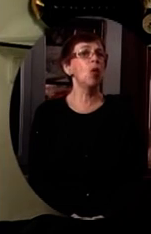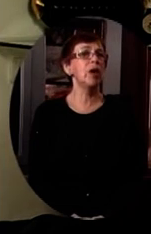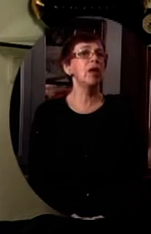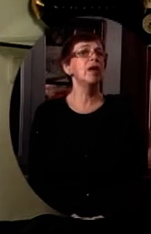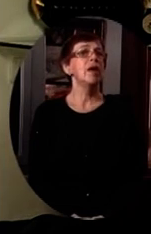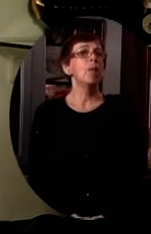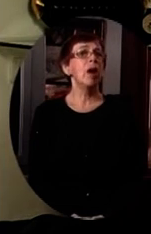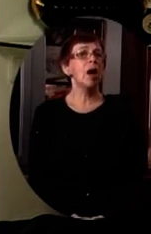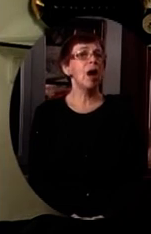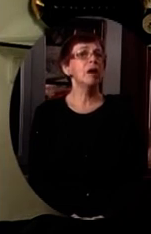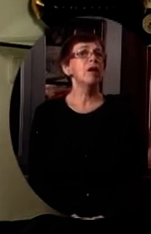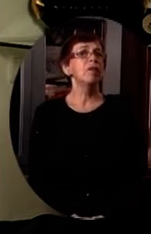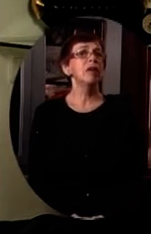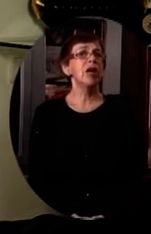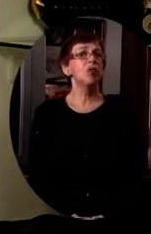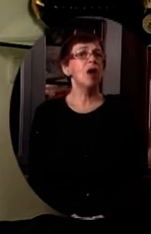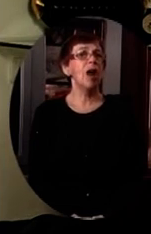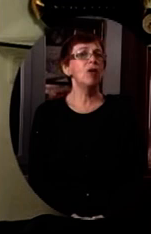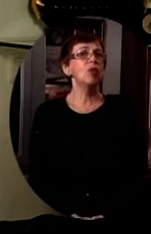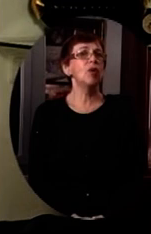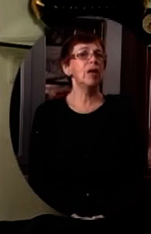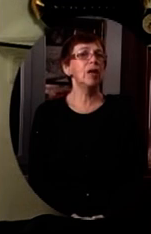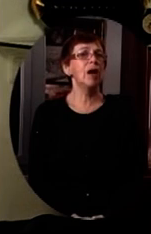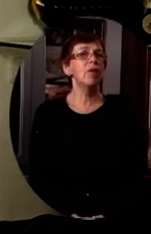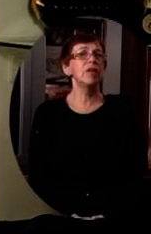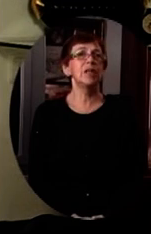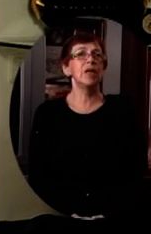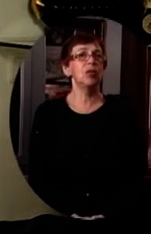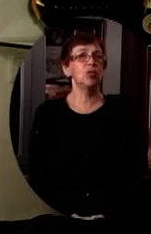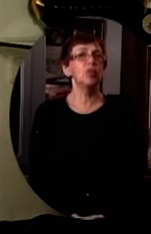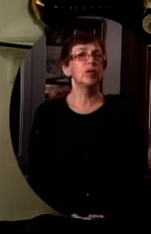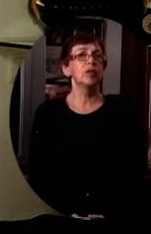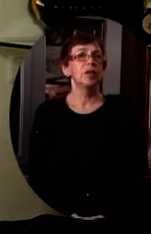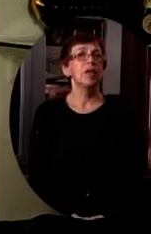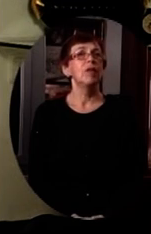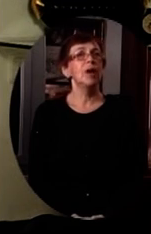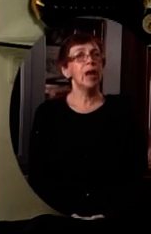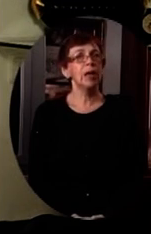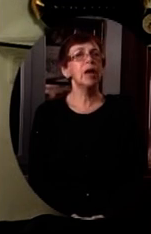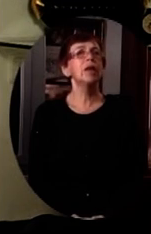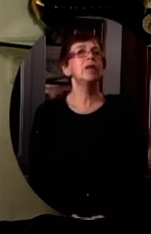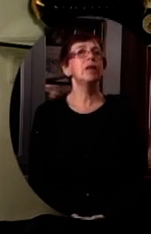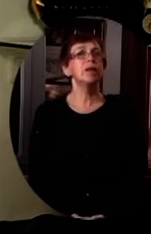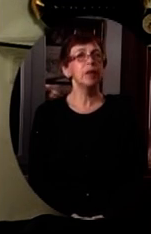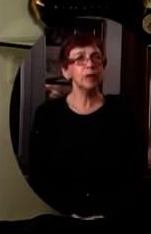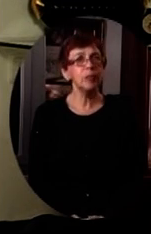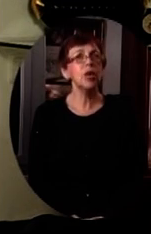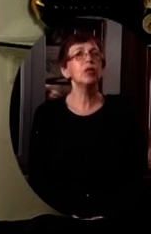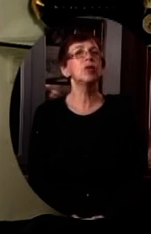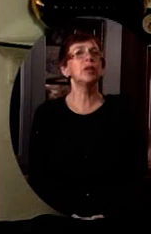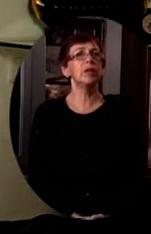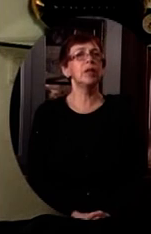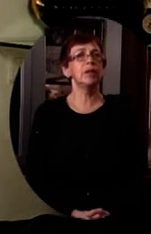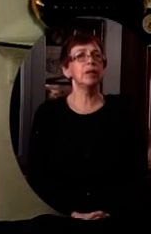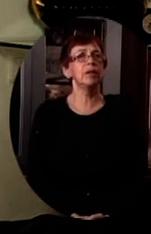לנו אוכל, מרק, ואנחנו אכלנו אוכל חם, וזה היה טוב. ואחר כך